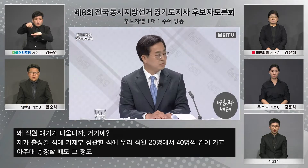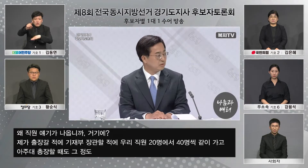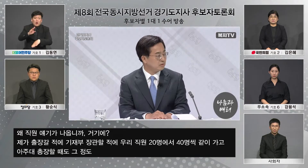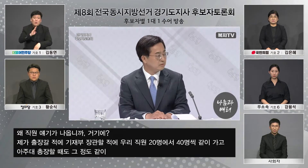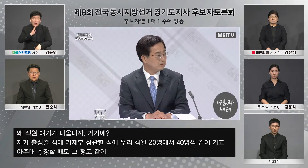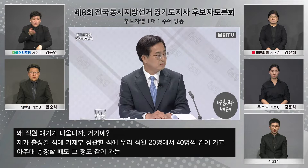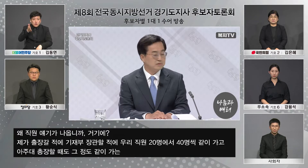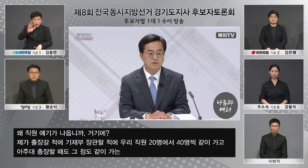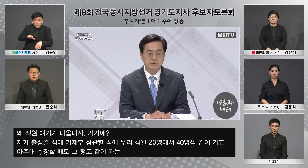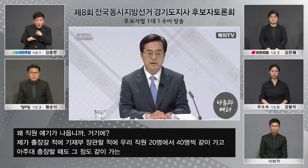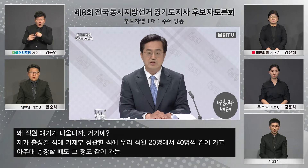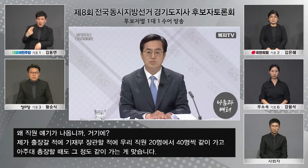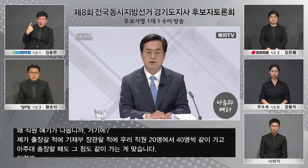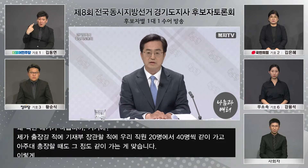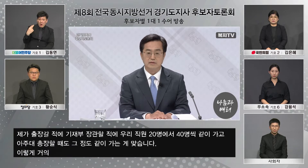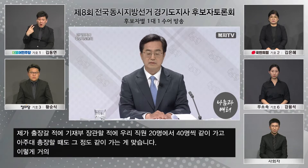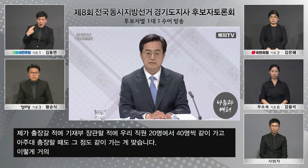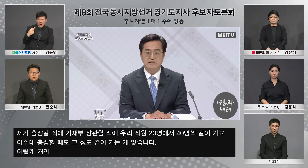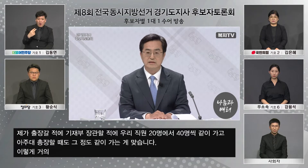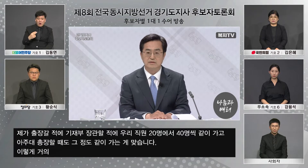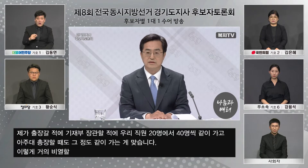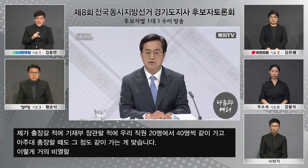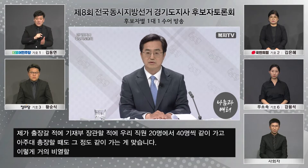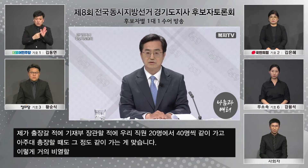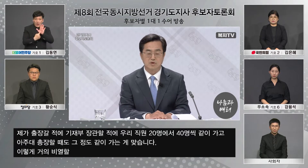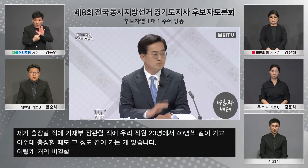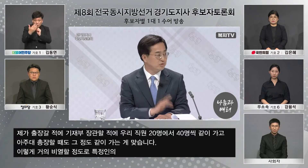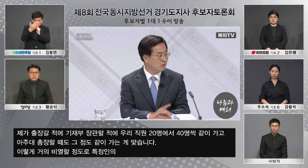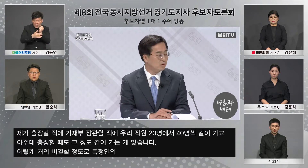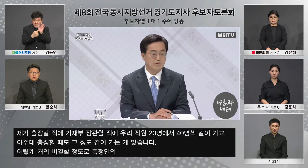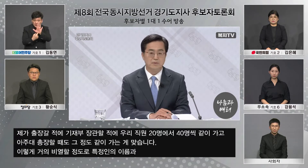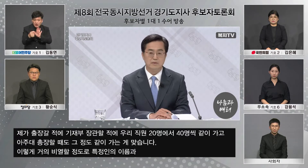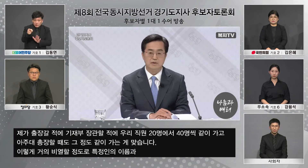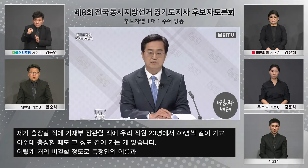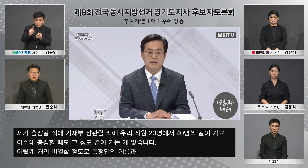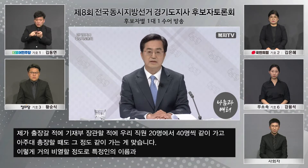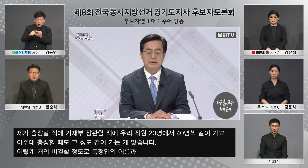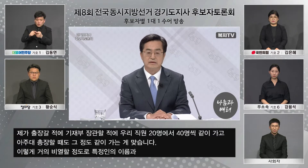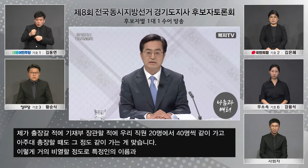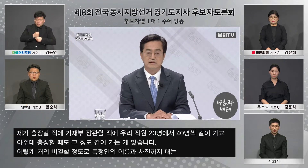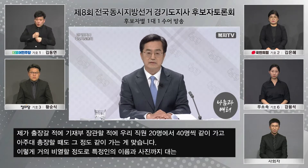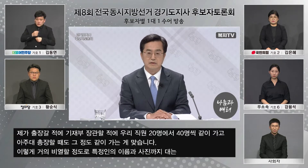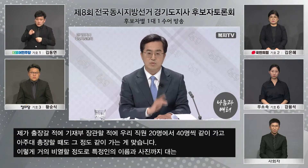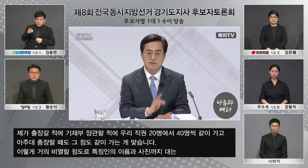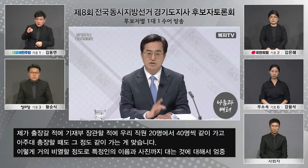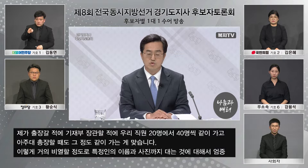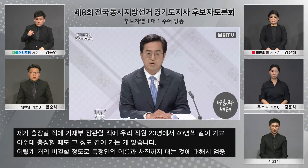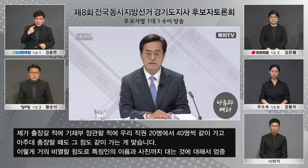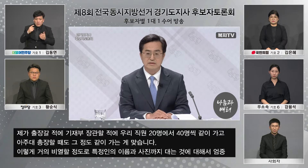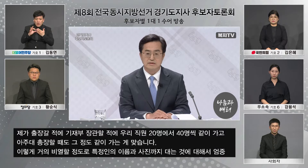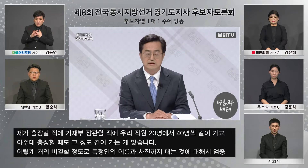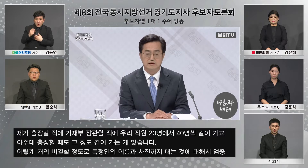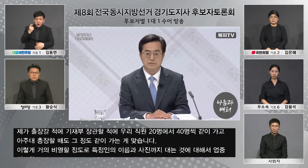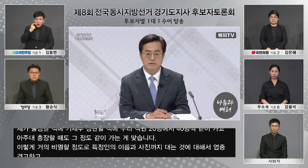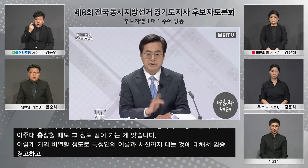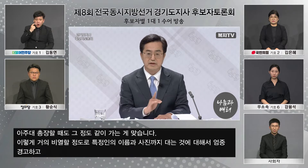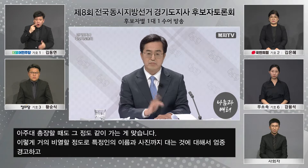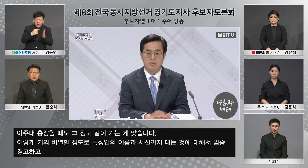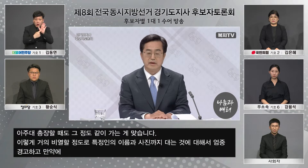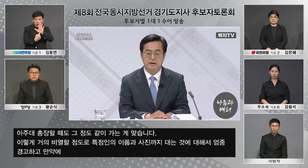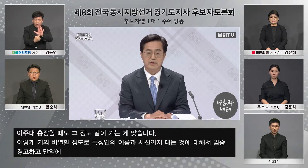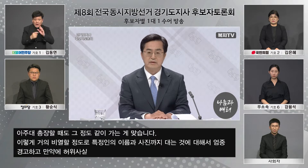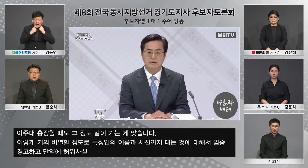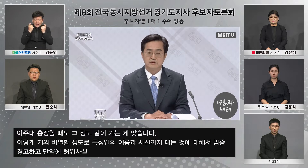비열할 정도로 특정인의 이름과 사진까지 되는 것에 대해서 엄중 경고하고 만약에 허위사실 유포라든지 또는